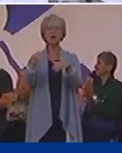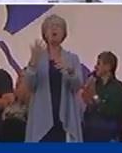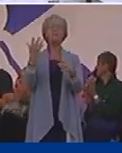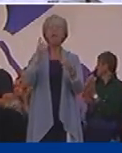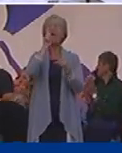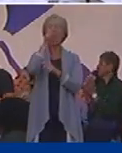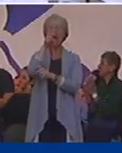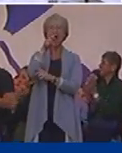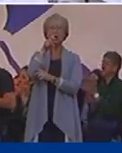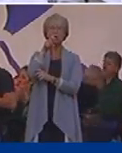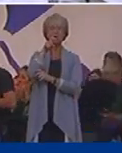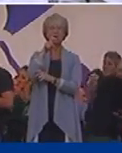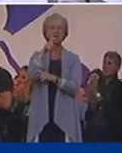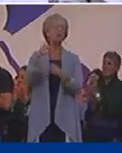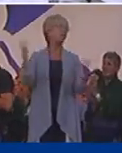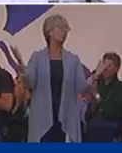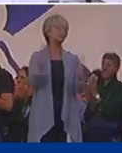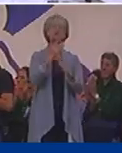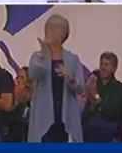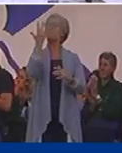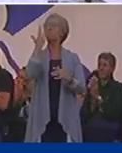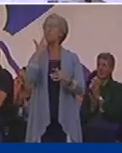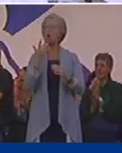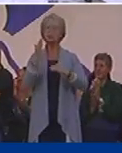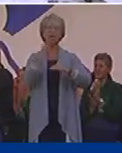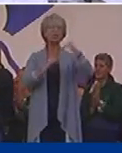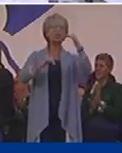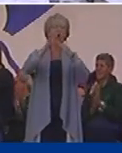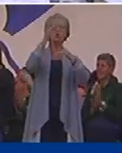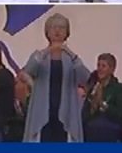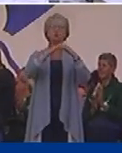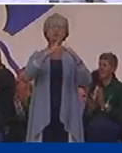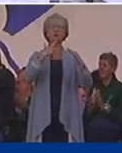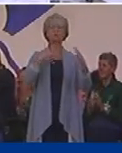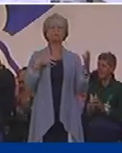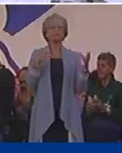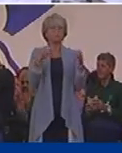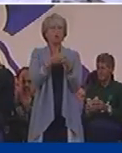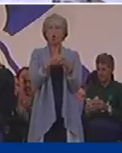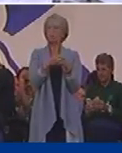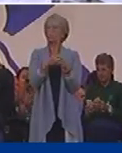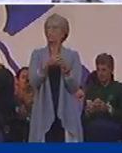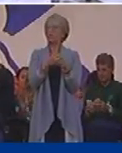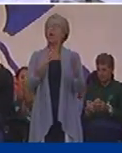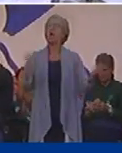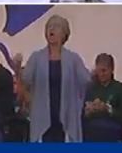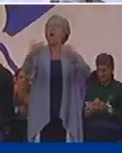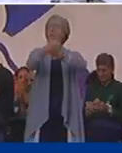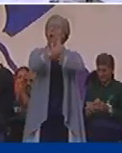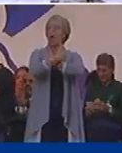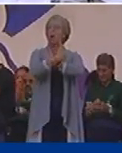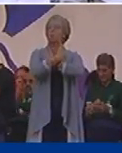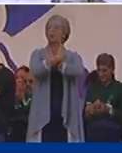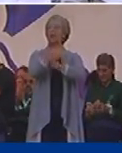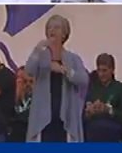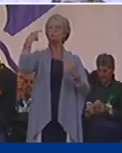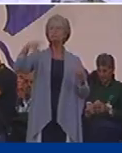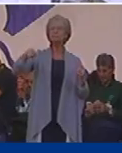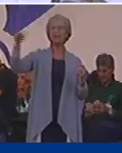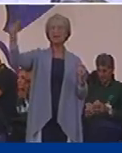all'Aquila e ovunque ci sia voglia di ricostruire la propria comunità. Quindi l'abbraccio vostro è per questi